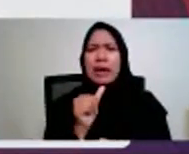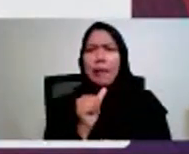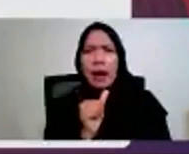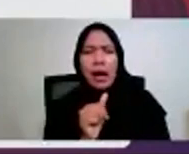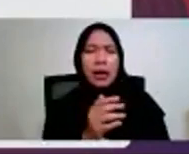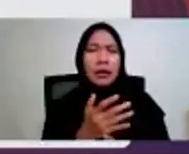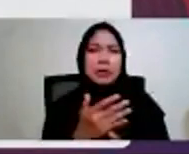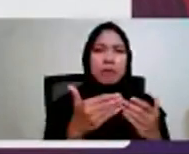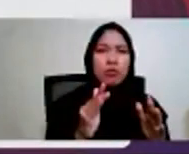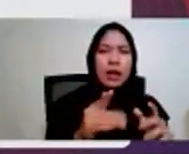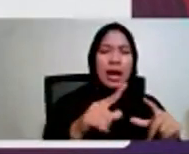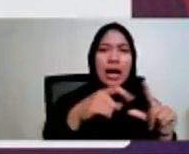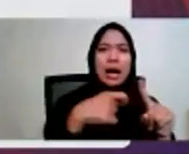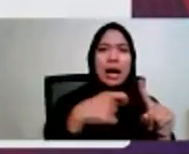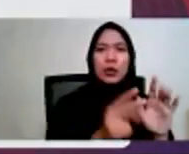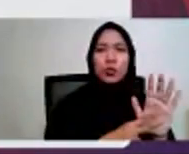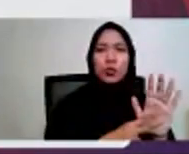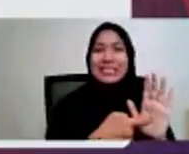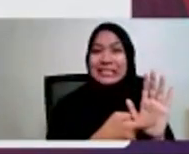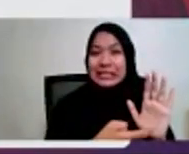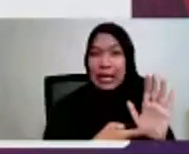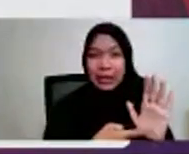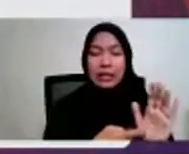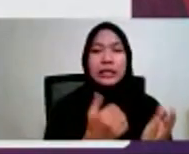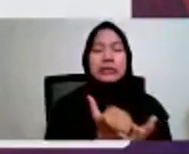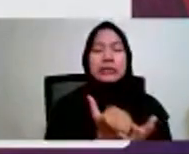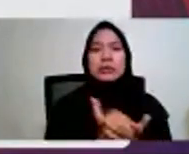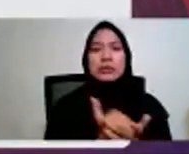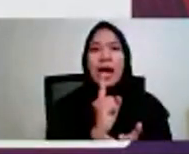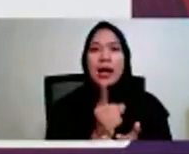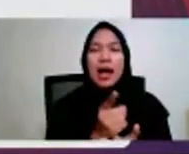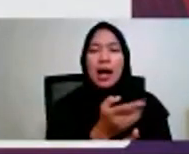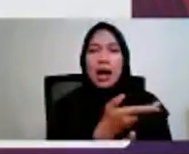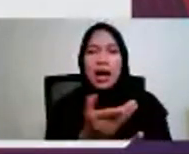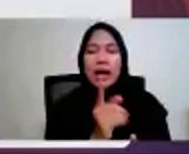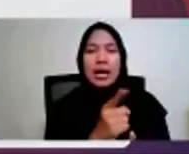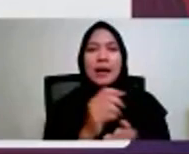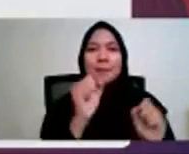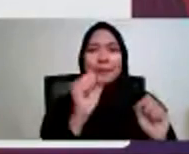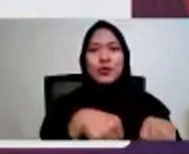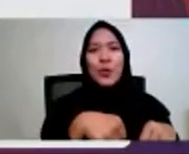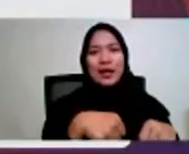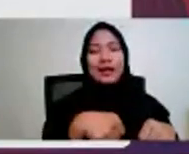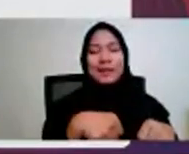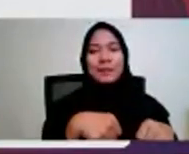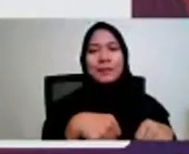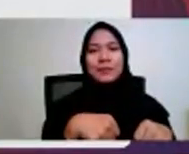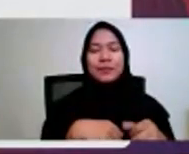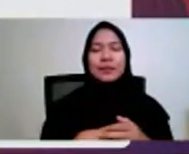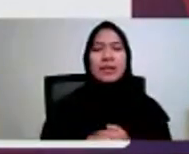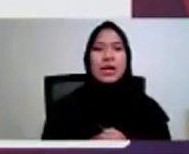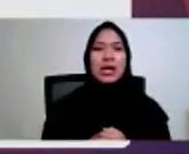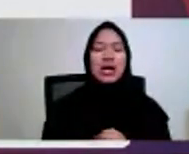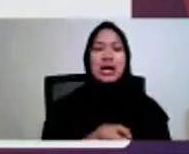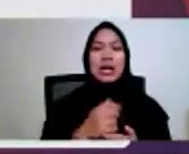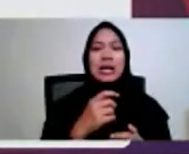akan membuka account digital tentu saja ada castomer concern terserah nah eh